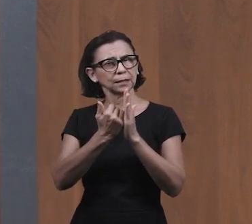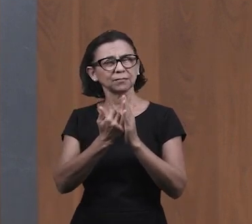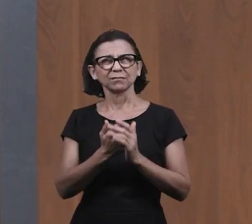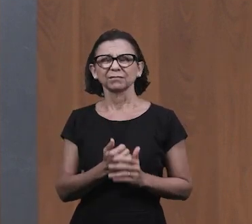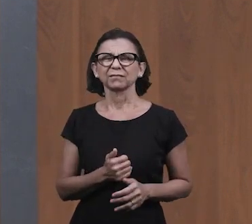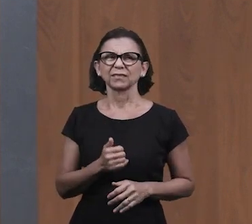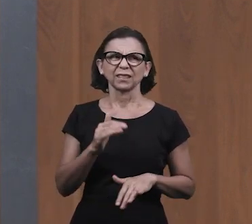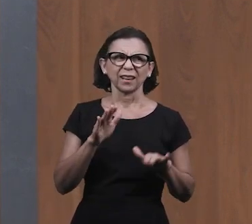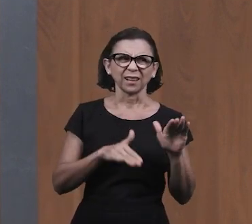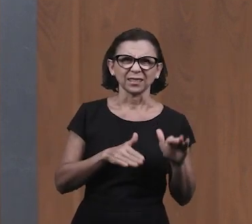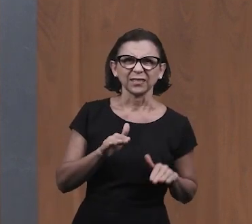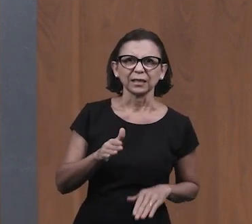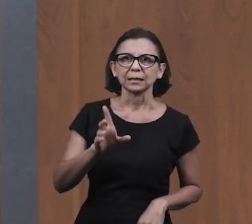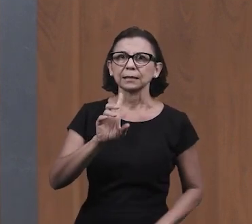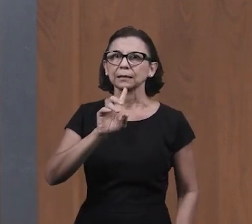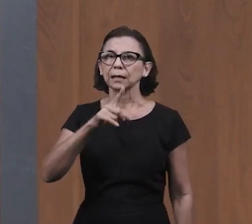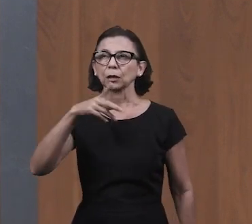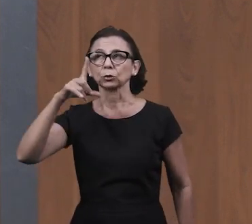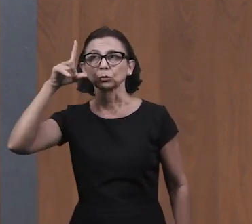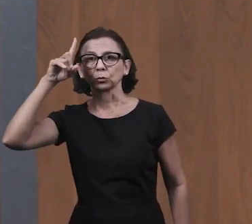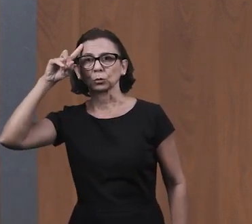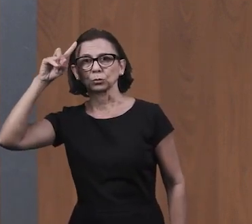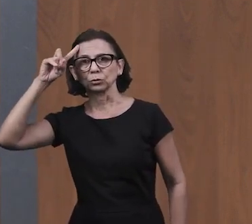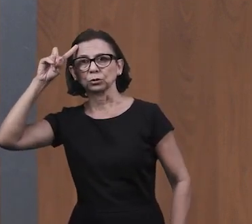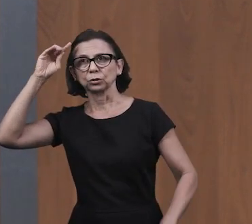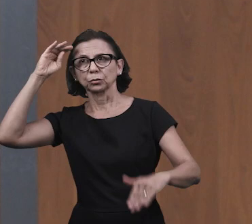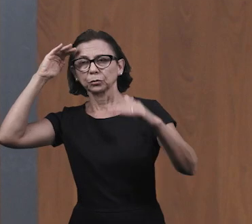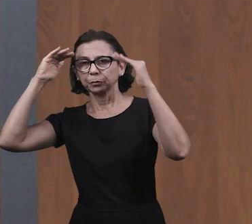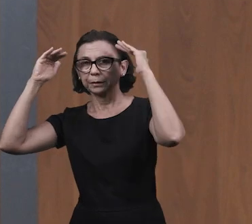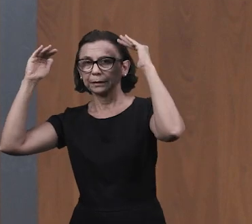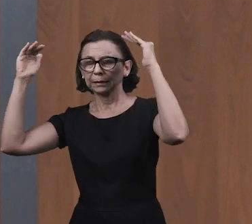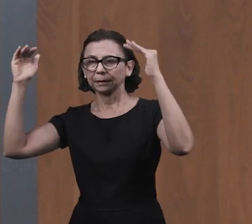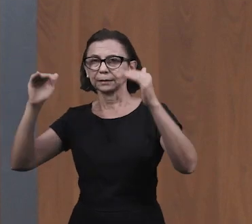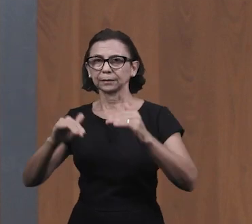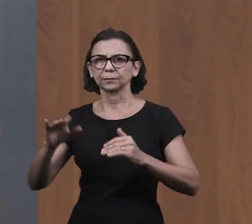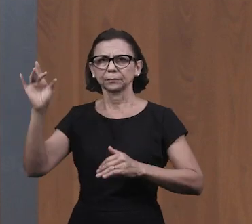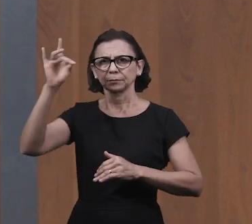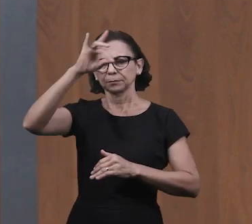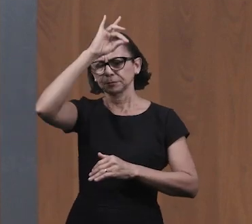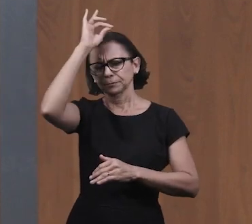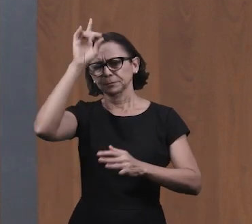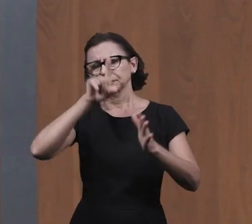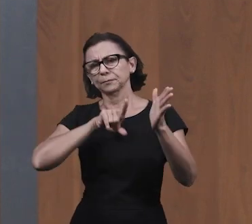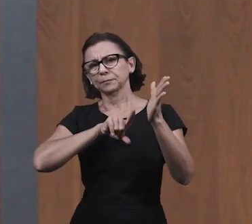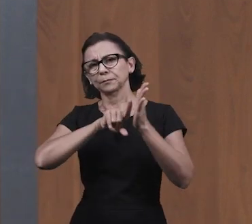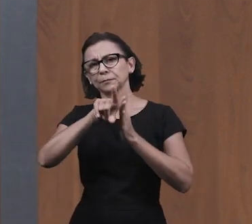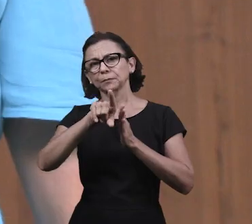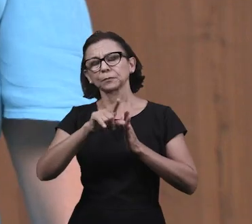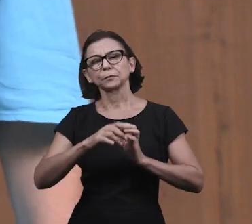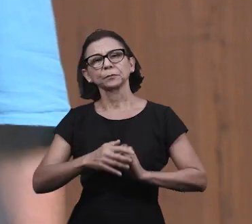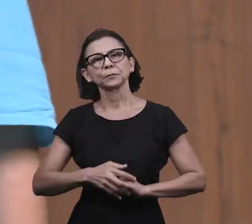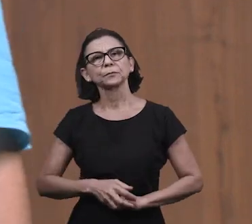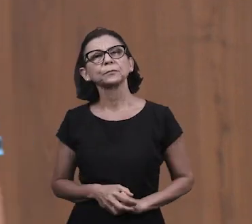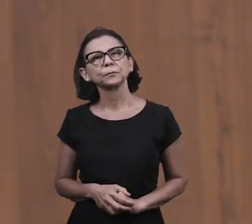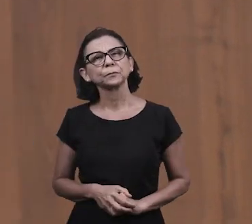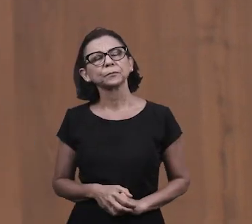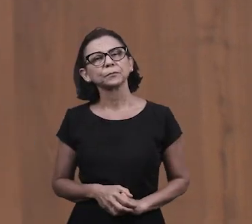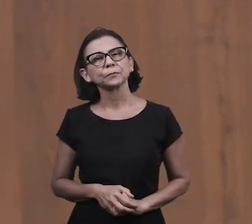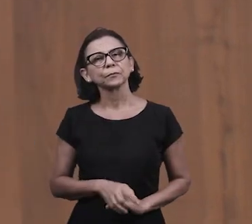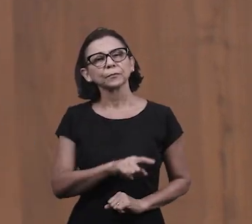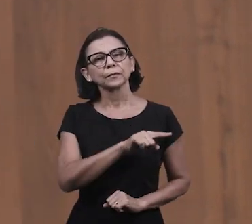lui. De temps en temps, non, tous les jours. La question du Saint-Esprit aujourd'hui est,